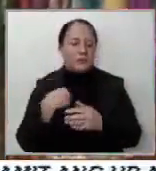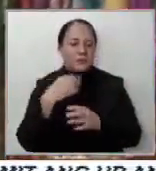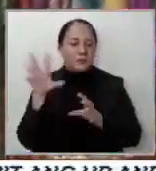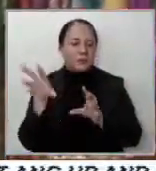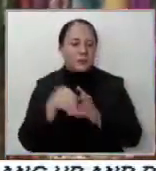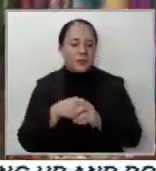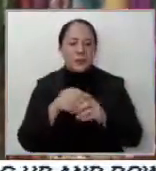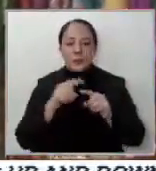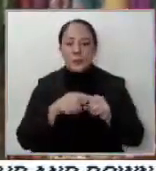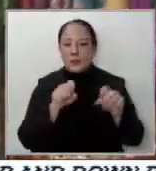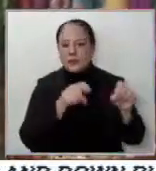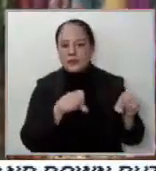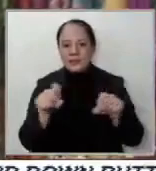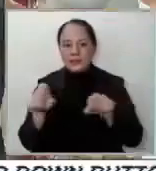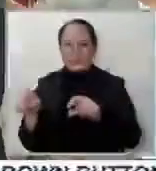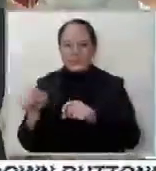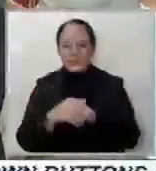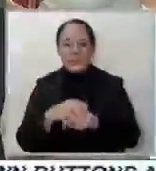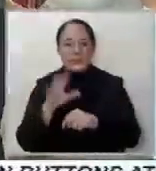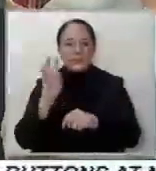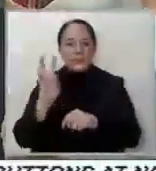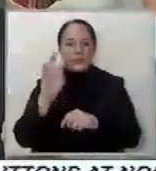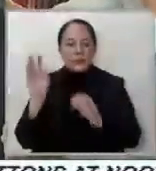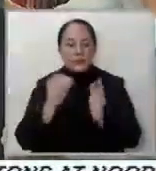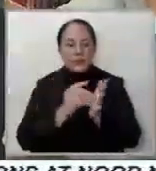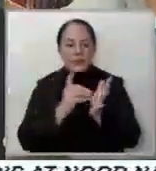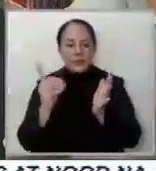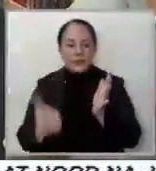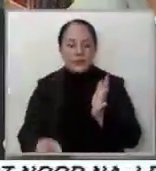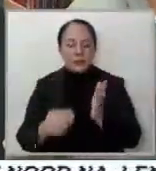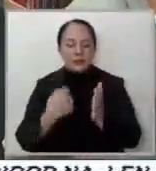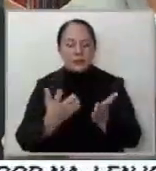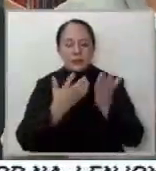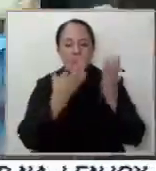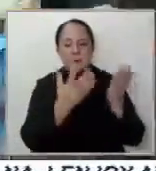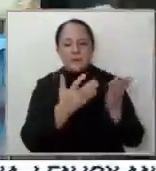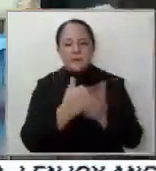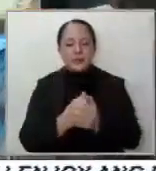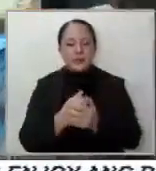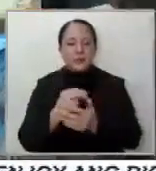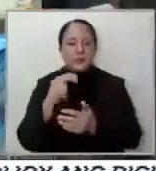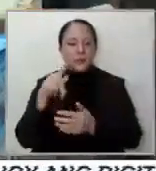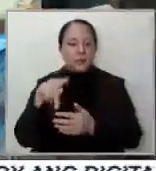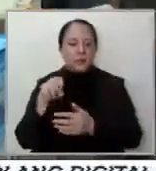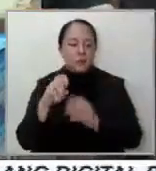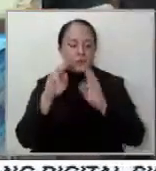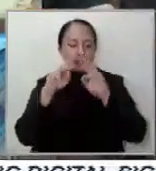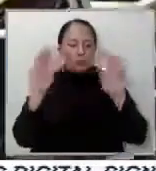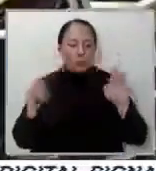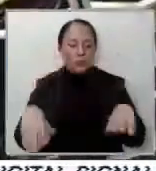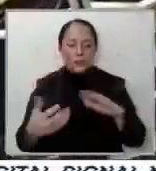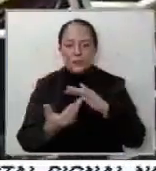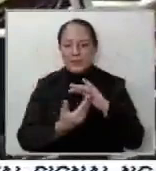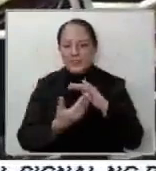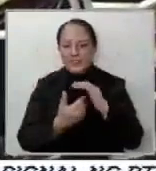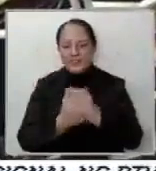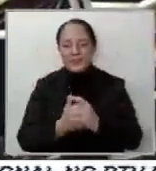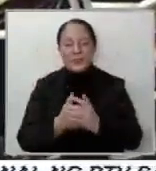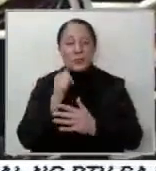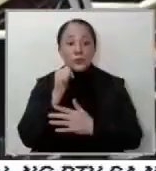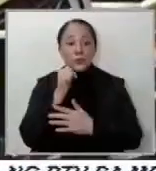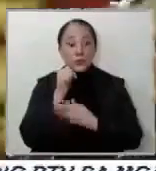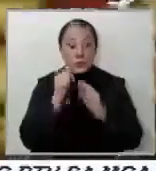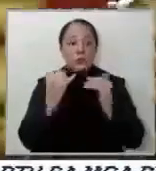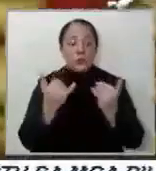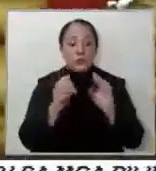na abot sa 70% discount ang handog ng Newport Mall sa kanilang mga customers. Bukas na rin ang